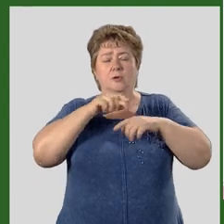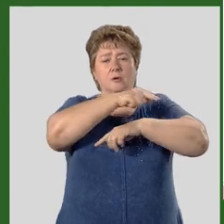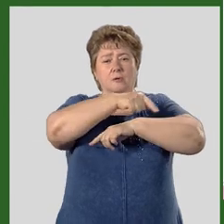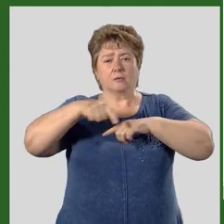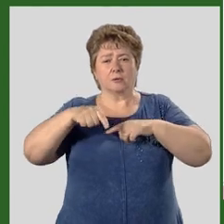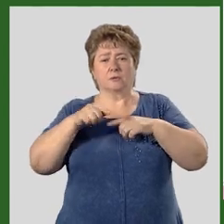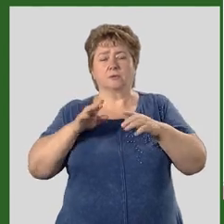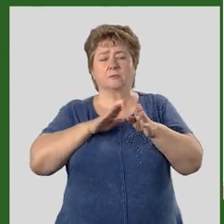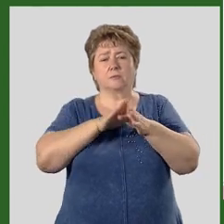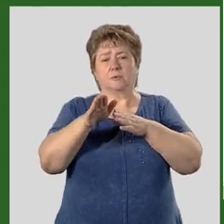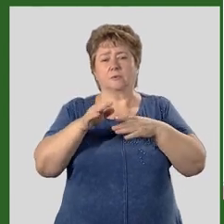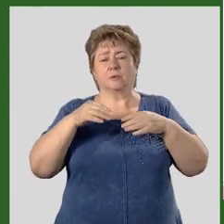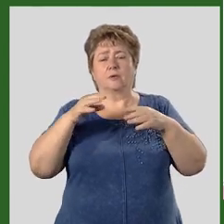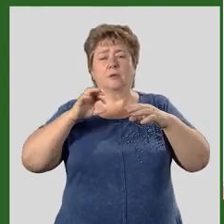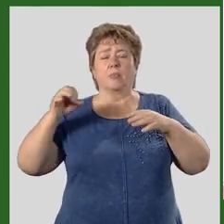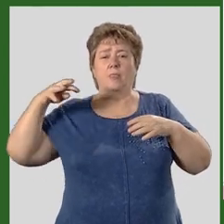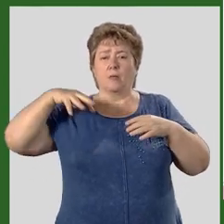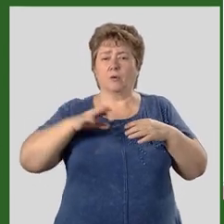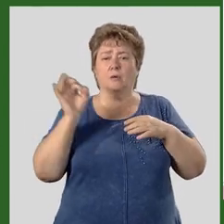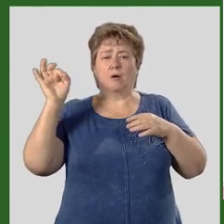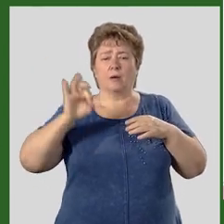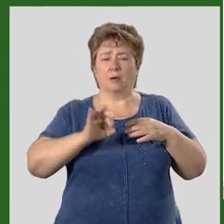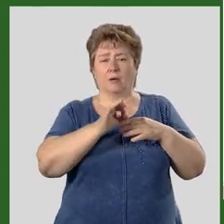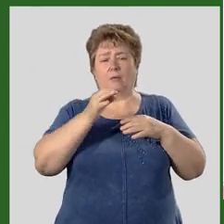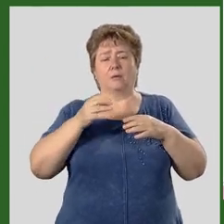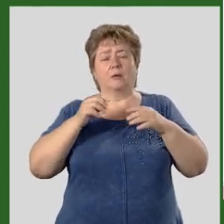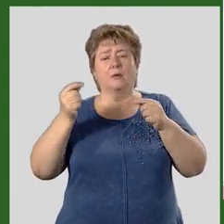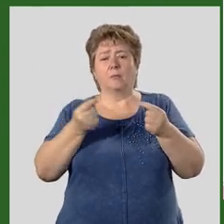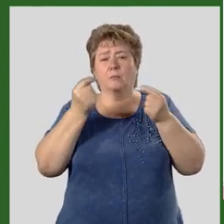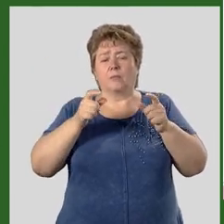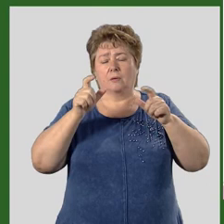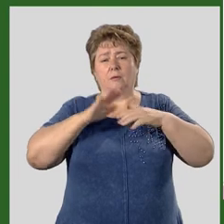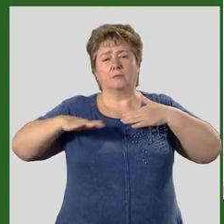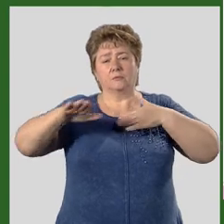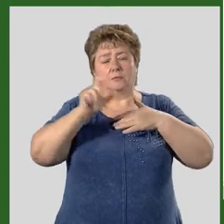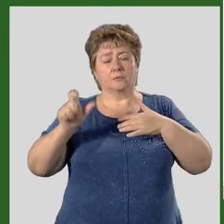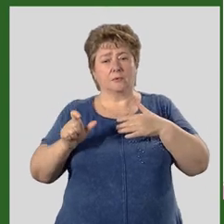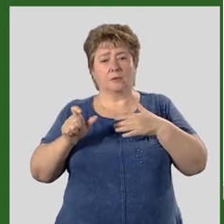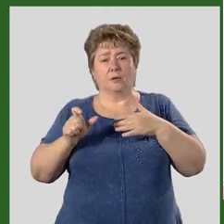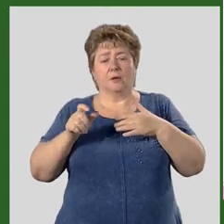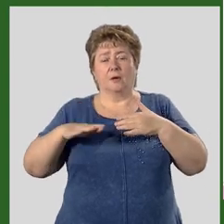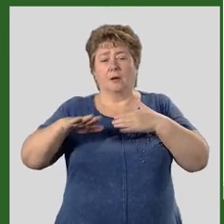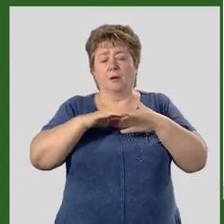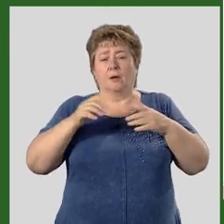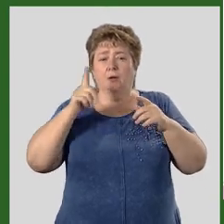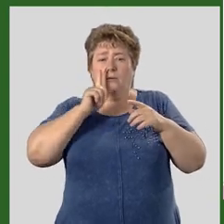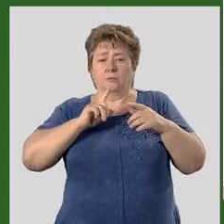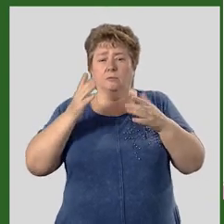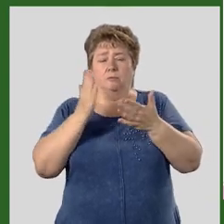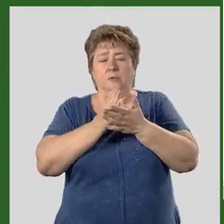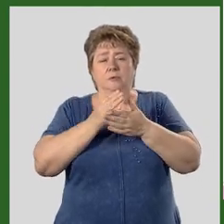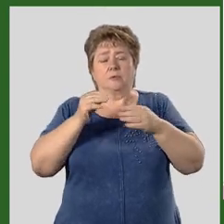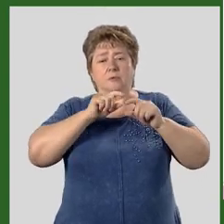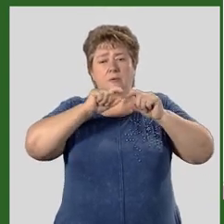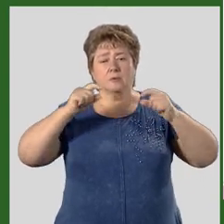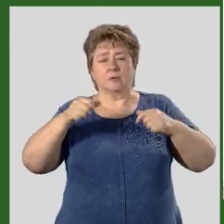часовых поясов проводят лишь на морях, океанах и на малонаселенных территориях. Обычно для удобства использования их